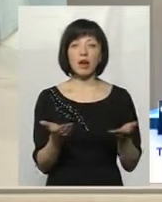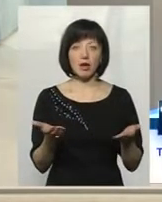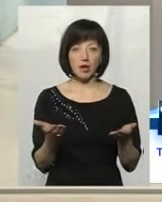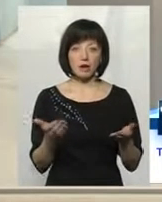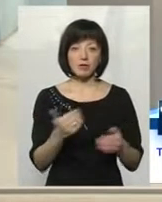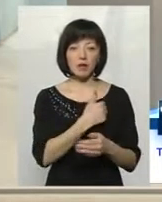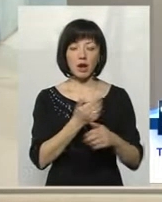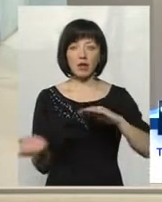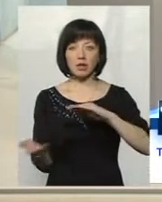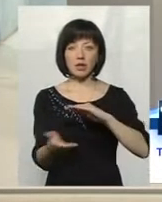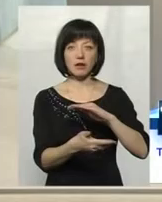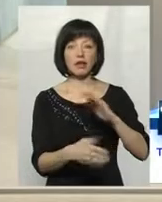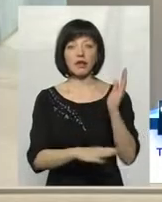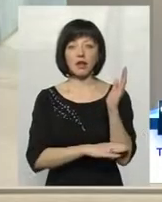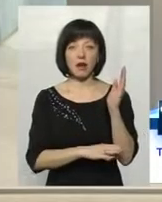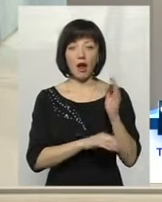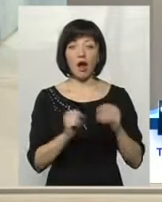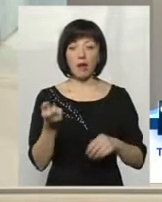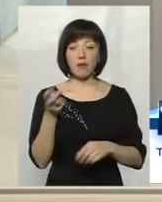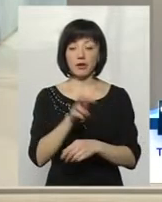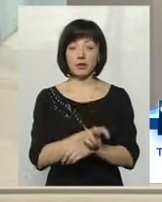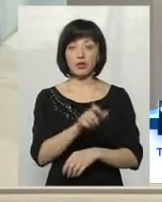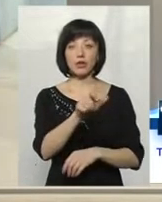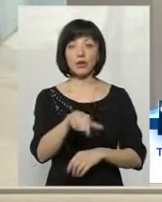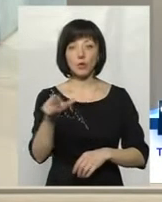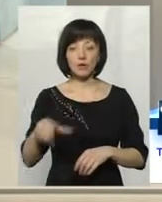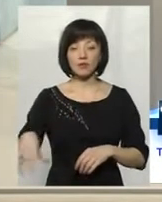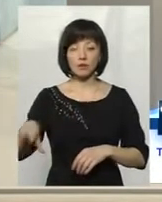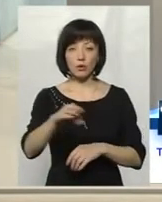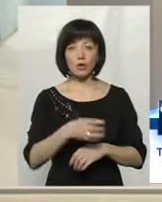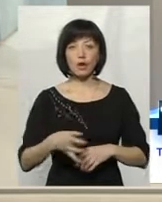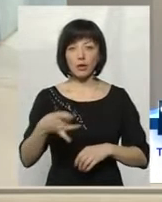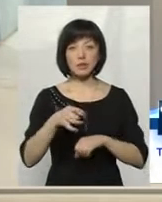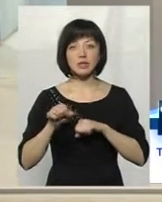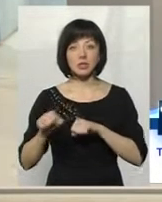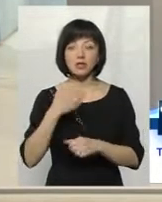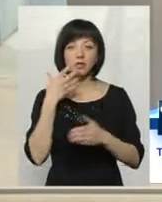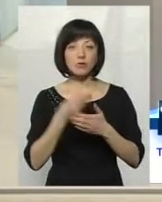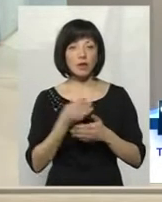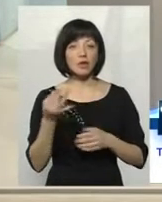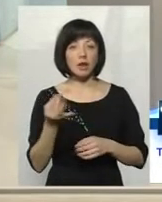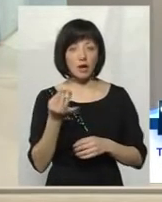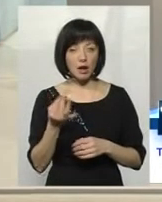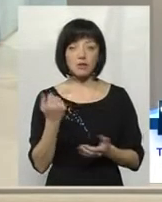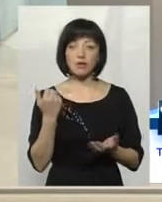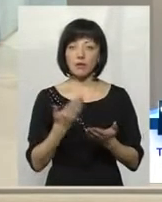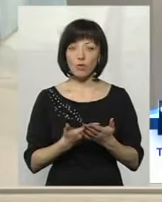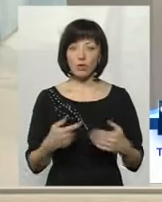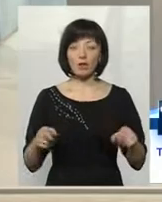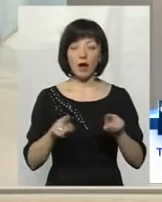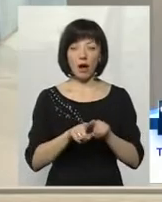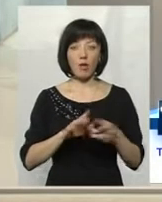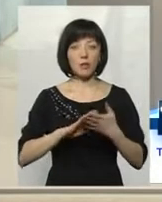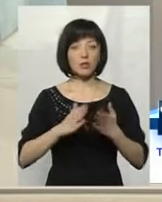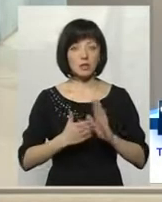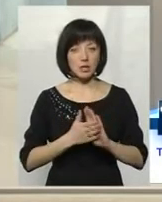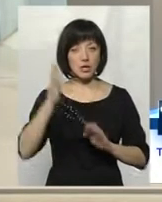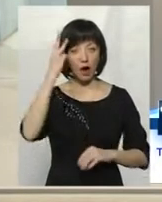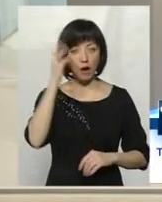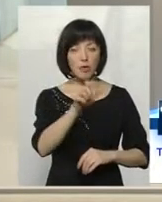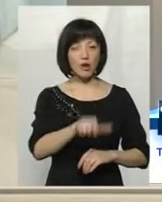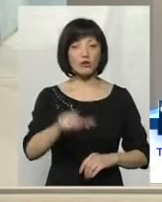збираються різати дерева неправомірно, а прийшли мешканці всього мікрорайону захищати свої інтереси. І от така позиція хмельничан,